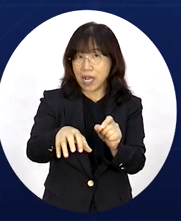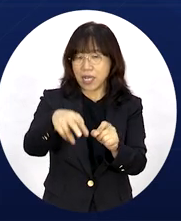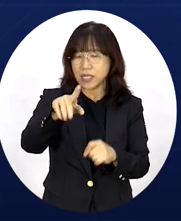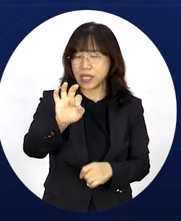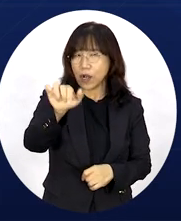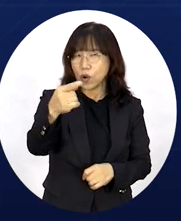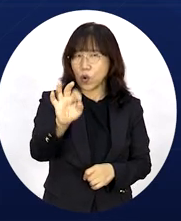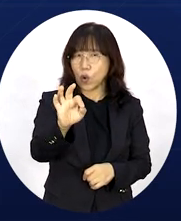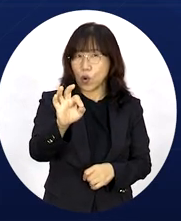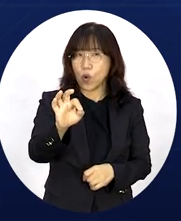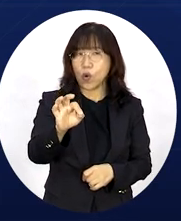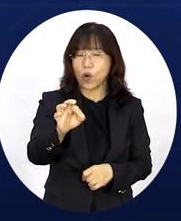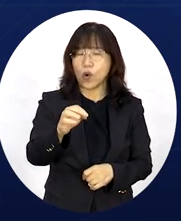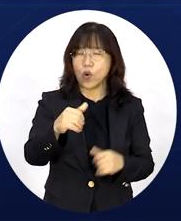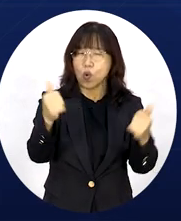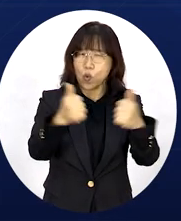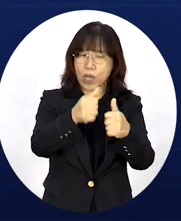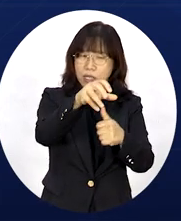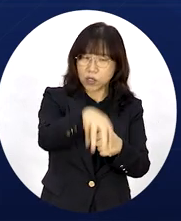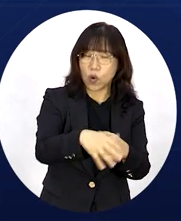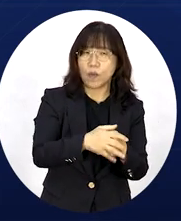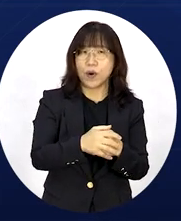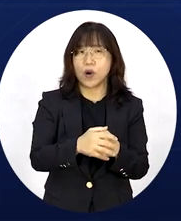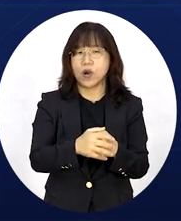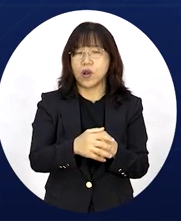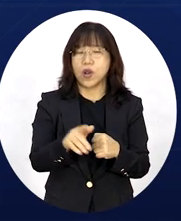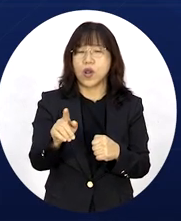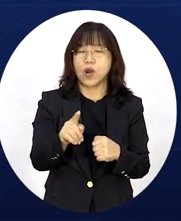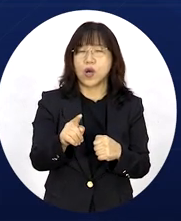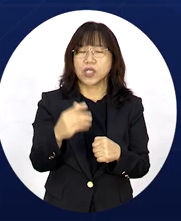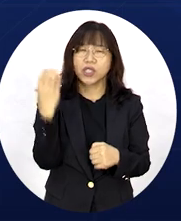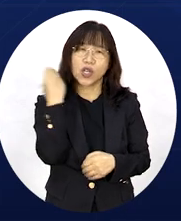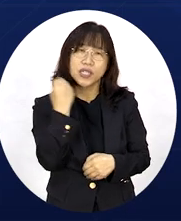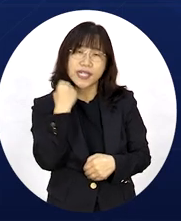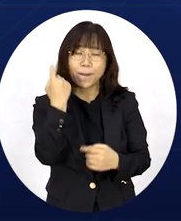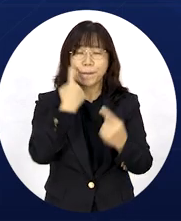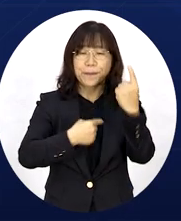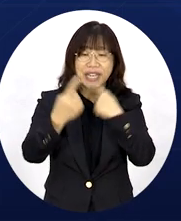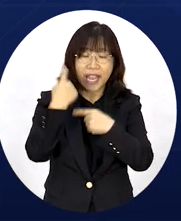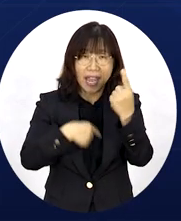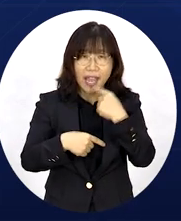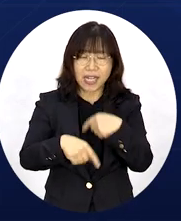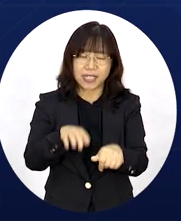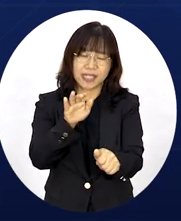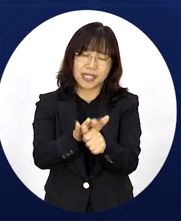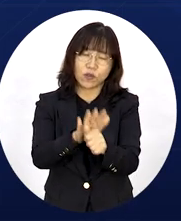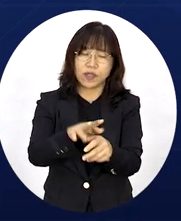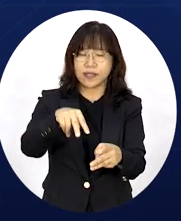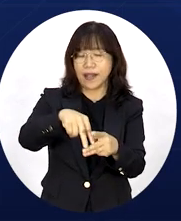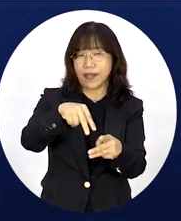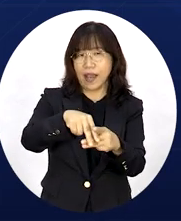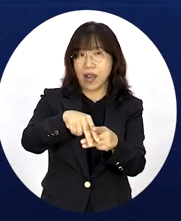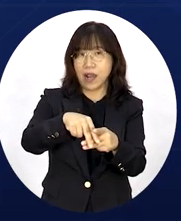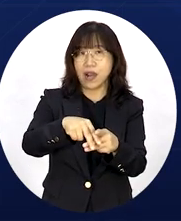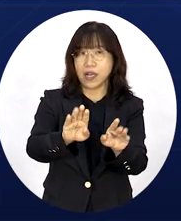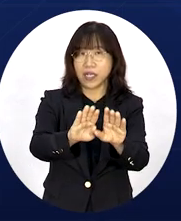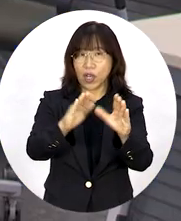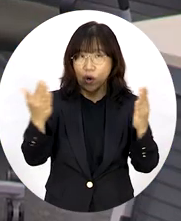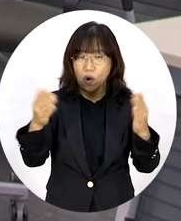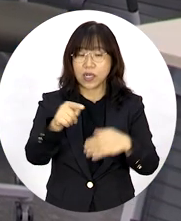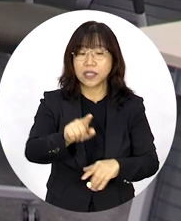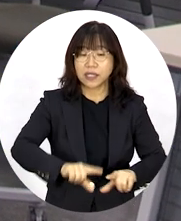대한상공회의소 서울 기술교육센터 내에 허그 전세 피해 지원센터가 문을 열었습니다